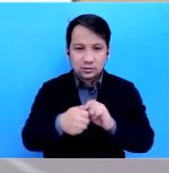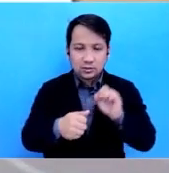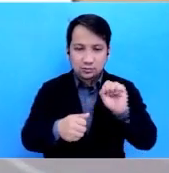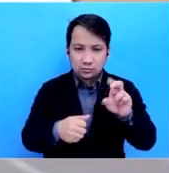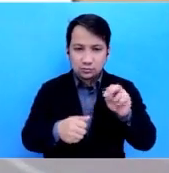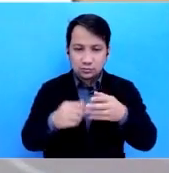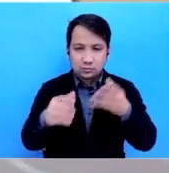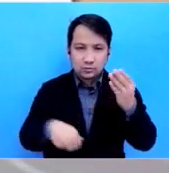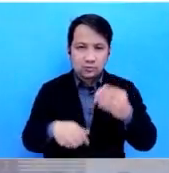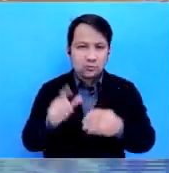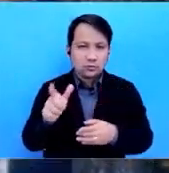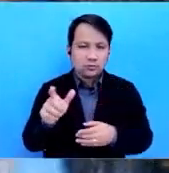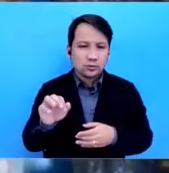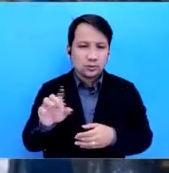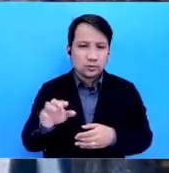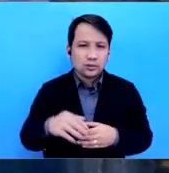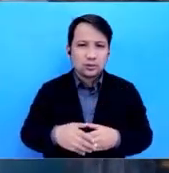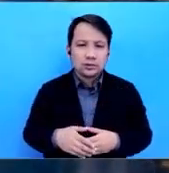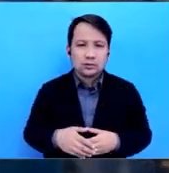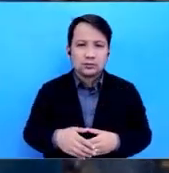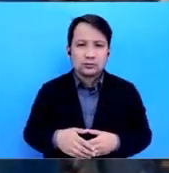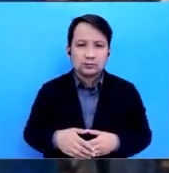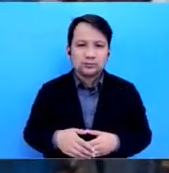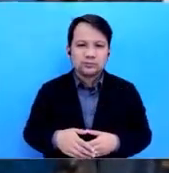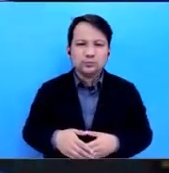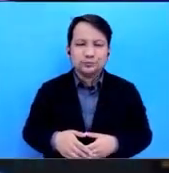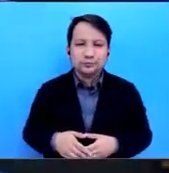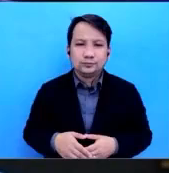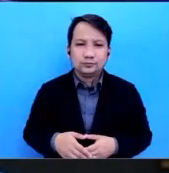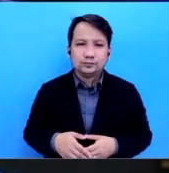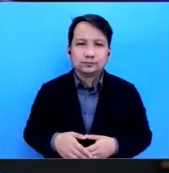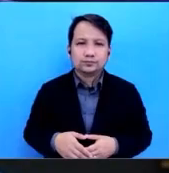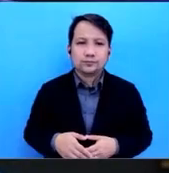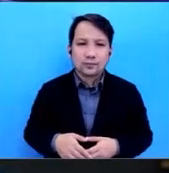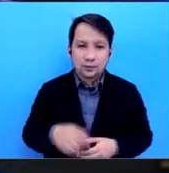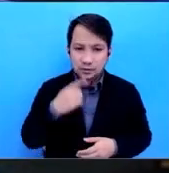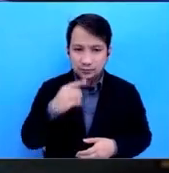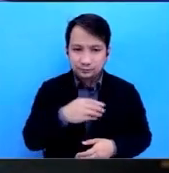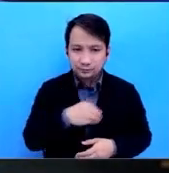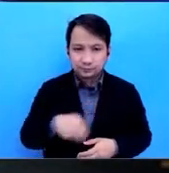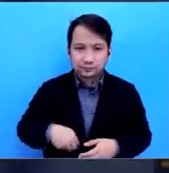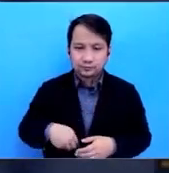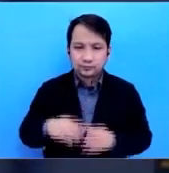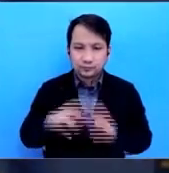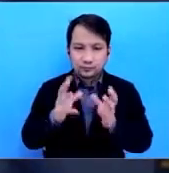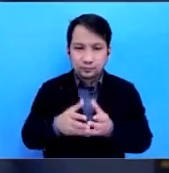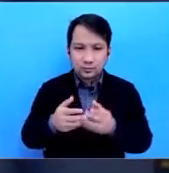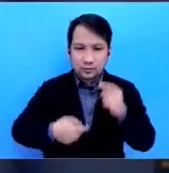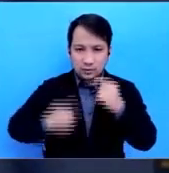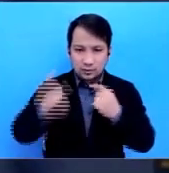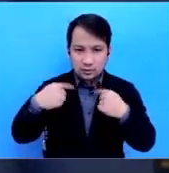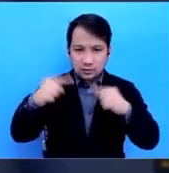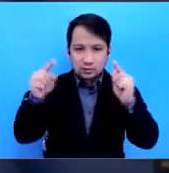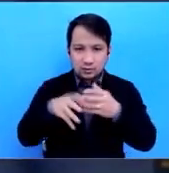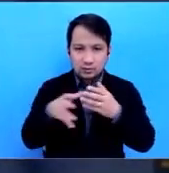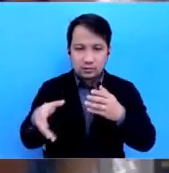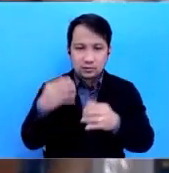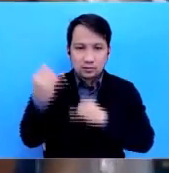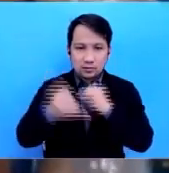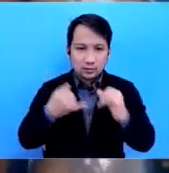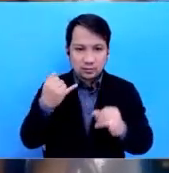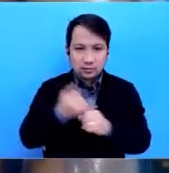noong 2019. Isa pang franchise under Miss World Philippines ang tagumpay sa international